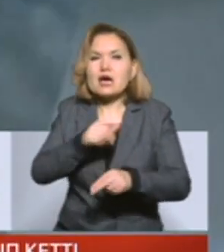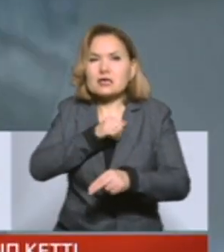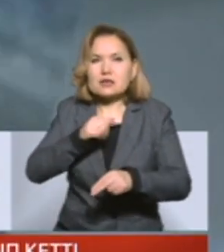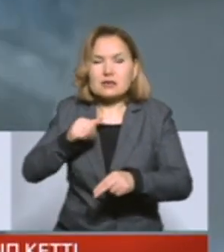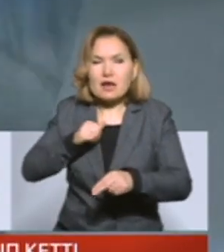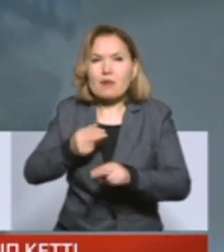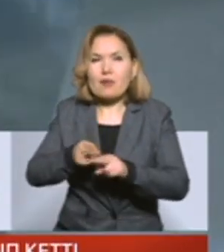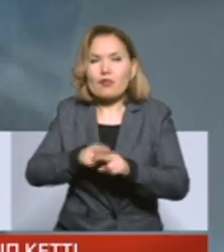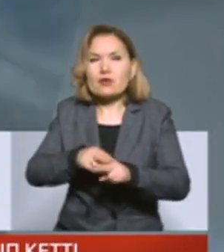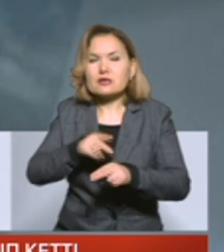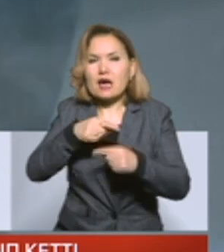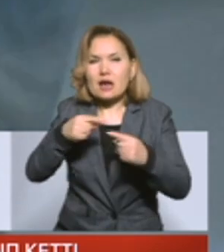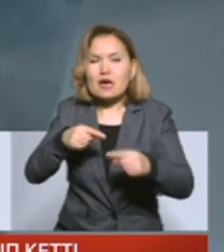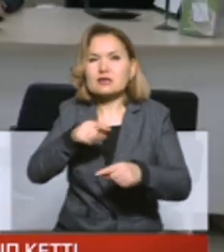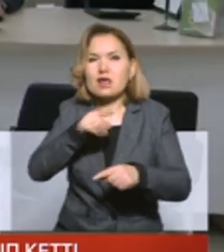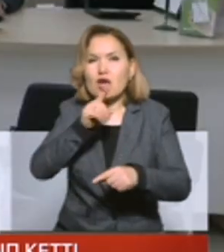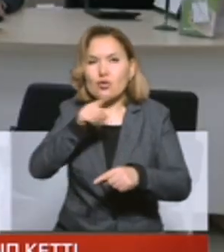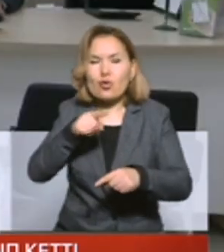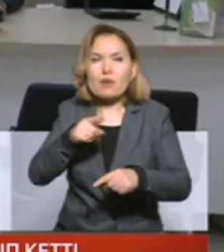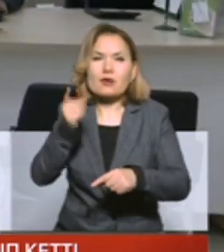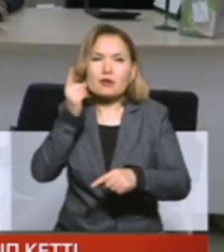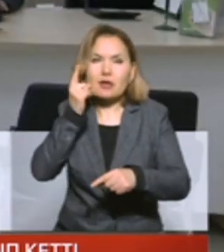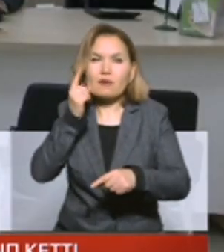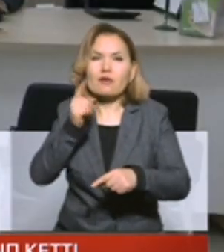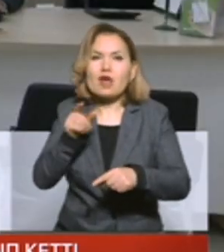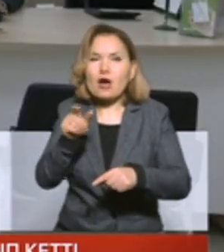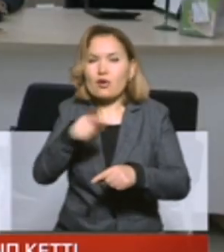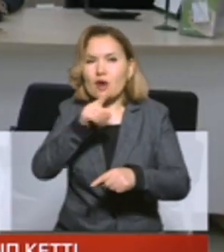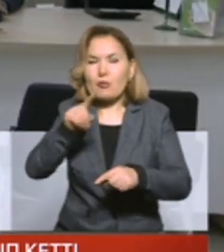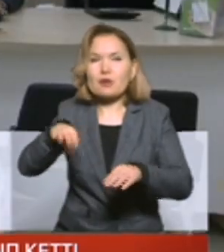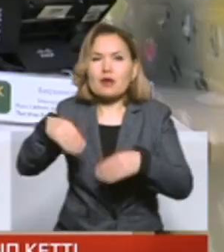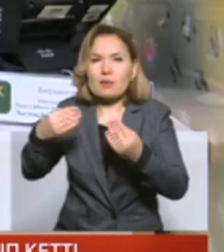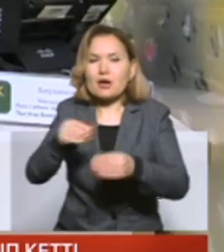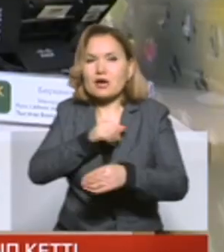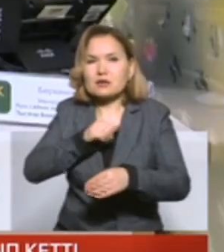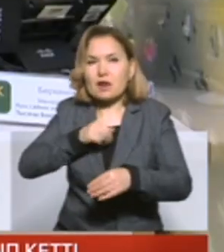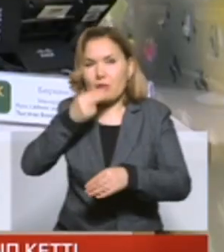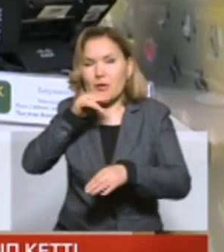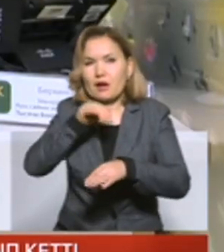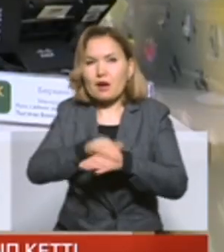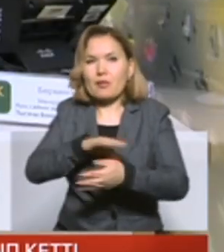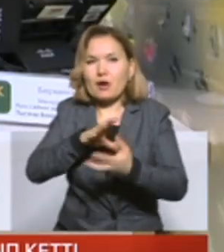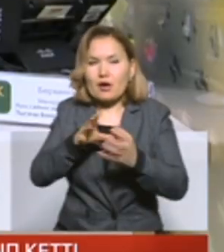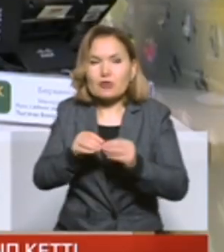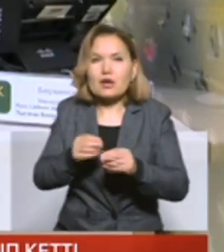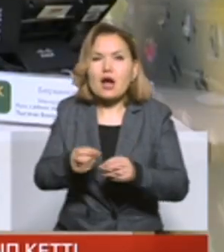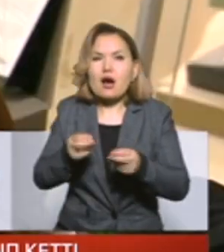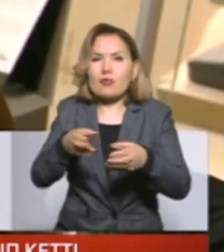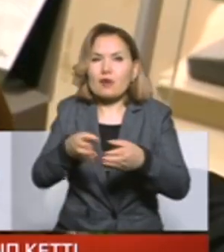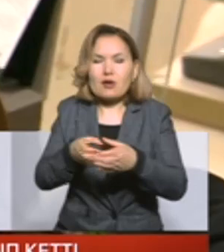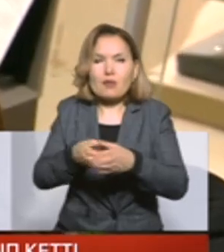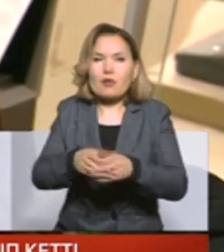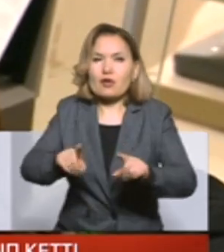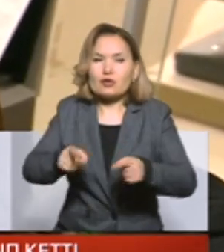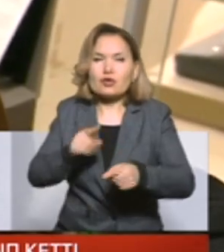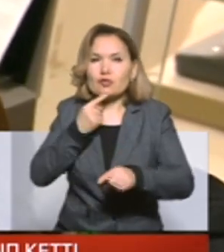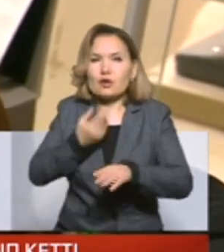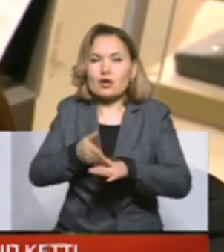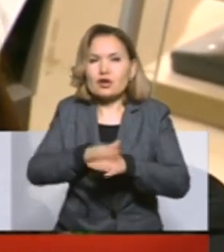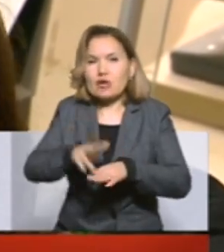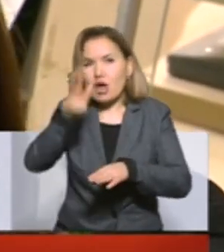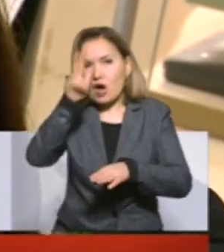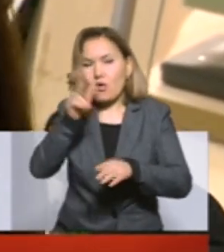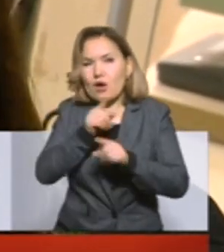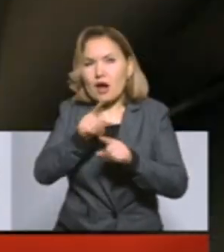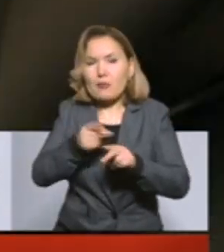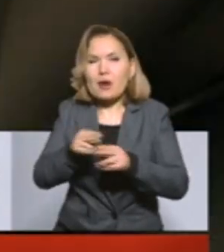қойғандар берешекті төлеуге мәжбүр. Тіпті Ішкі істер министрлігі мұндай қылмысты ашу тым қиын екенін мойындап отыр. Небәрі 3 айдың